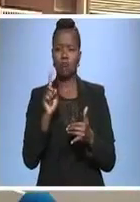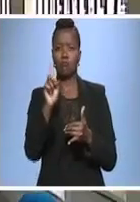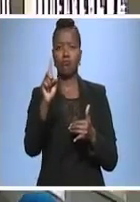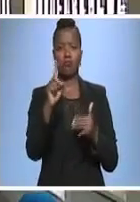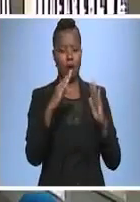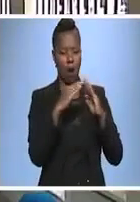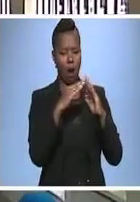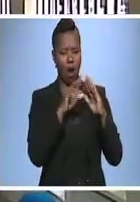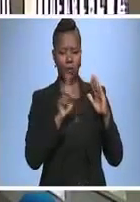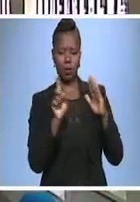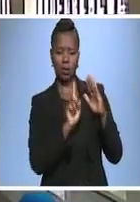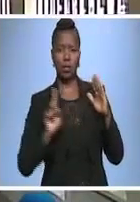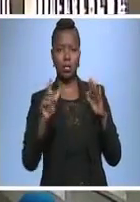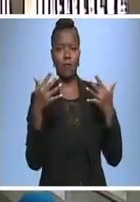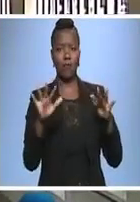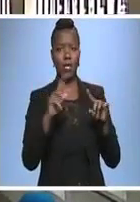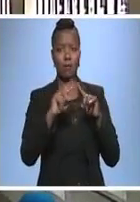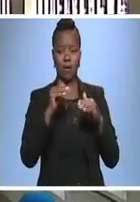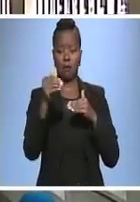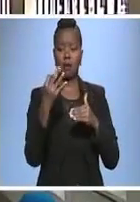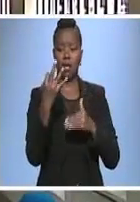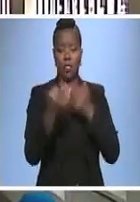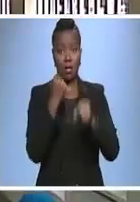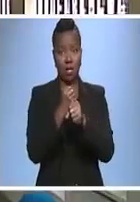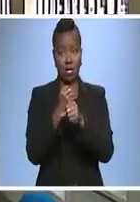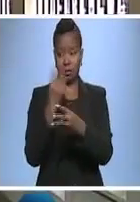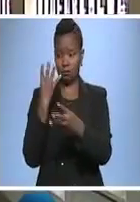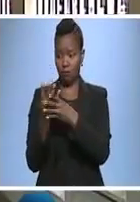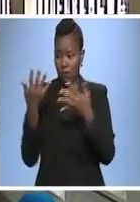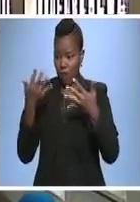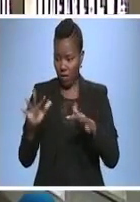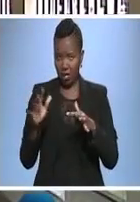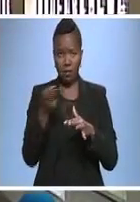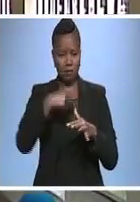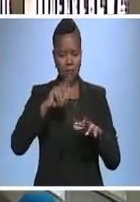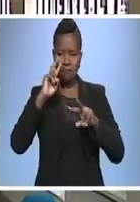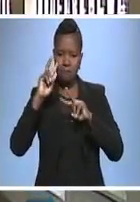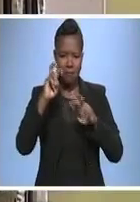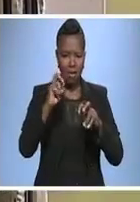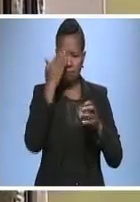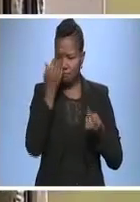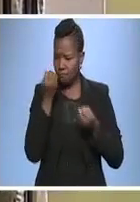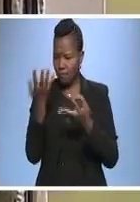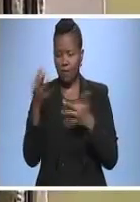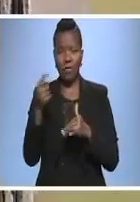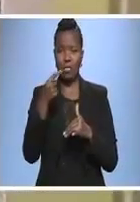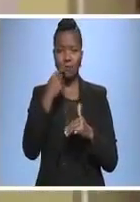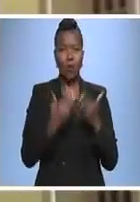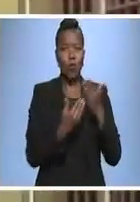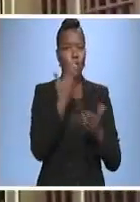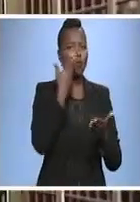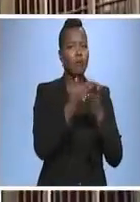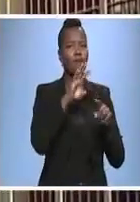omuzi. Kodwa ngemuva kweminyaka emithathu egwetshiwe kwafika abaphenyi bezomazisa ukuthi sekunobufakazi